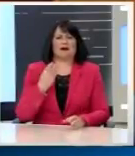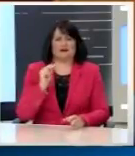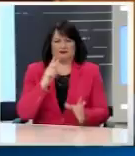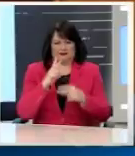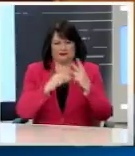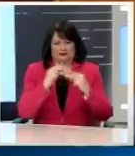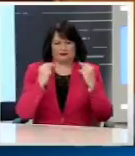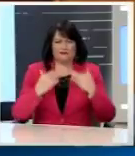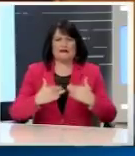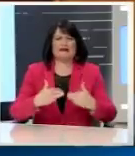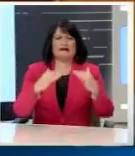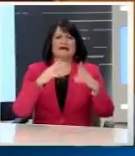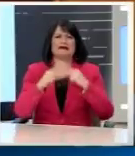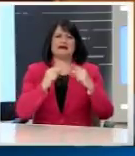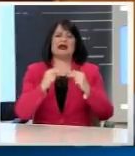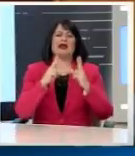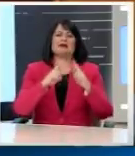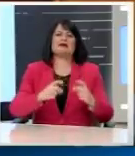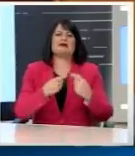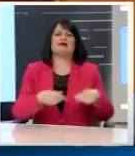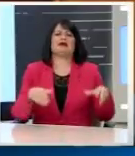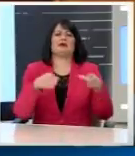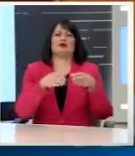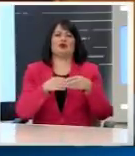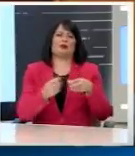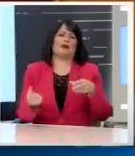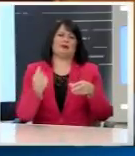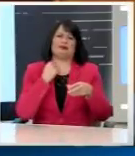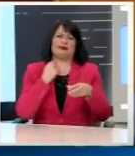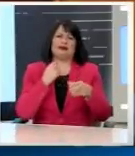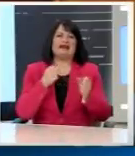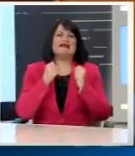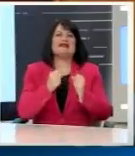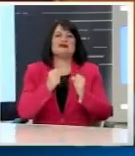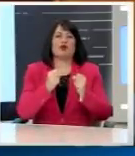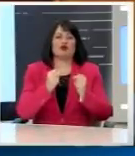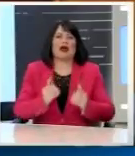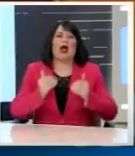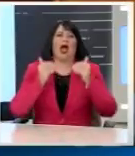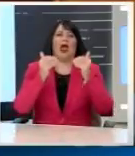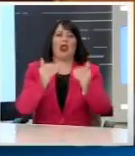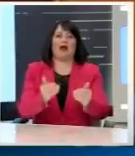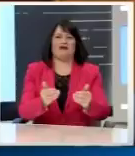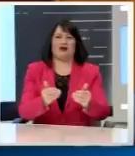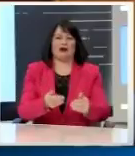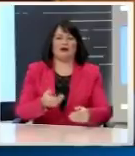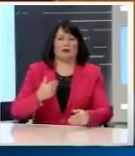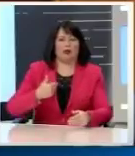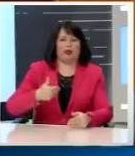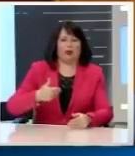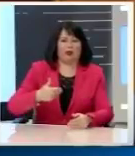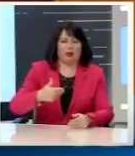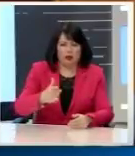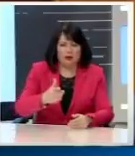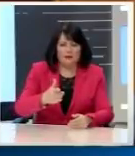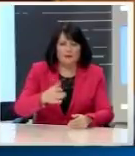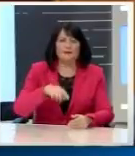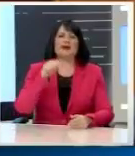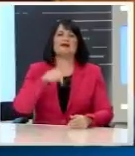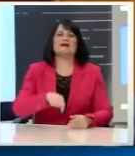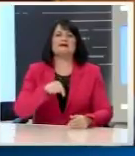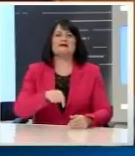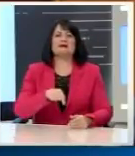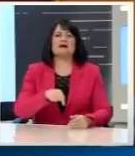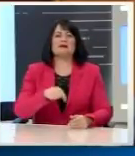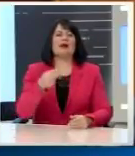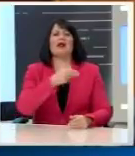συνεδρίαση συζήτηση για την Εξεταστική Επιτροπή να τύχει αυτός ο σεισμός. Πέρασε καιρός, κύλησε νερό στα βλάκι. Και σήμερα έχει αρχίσει